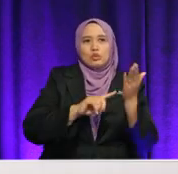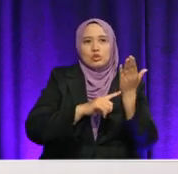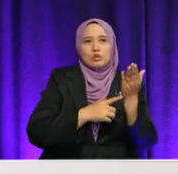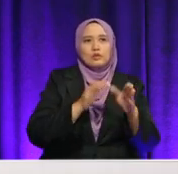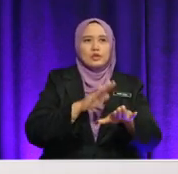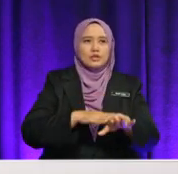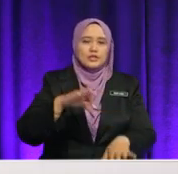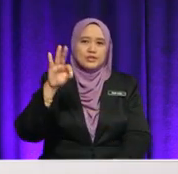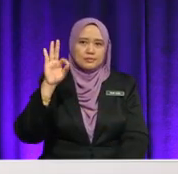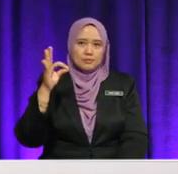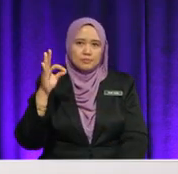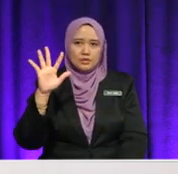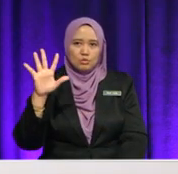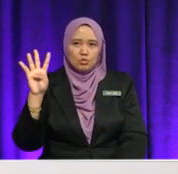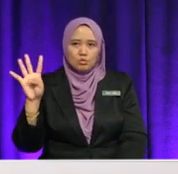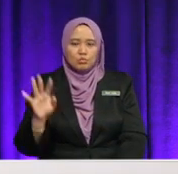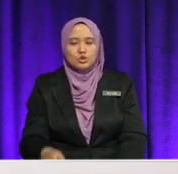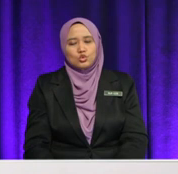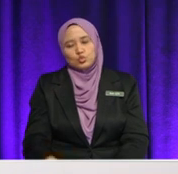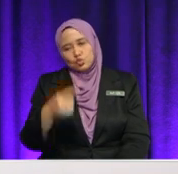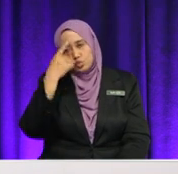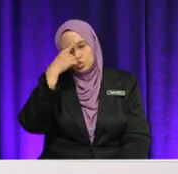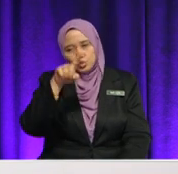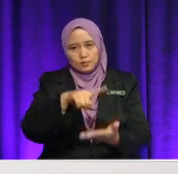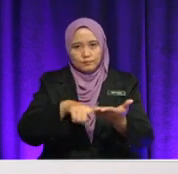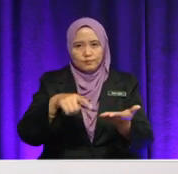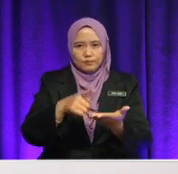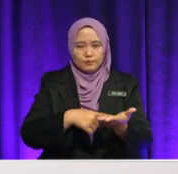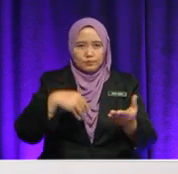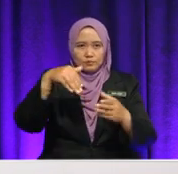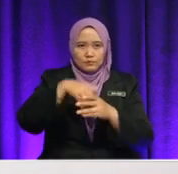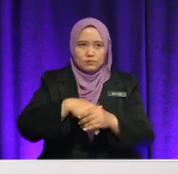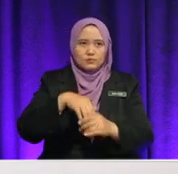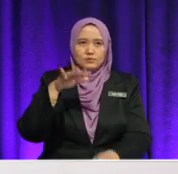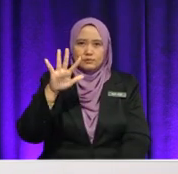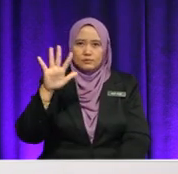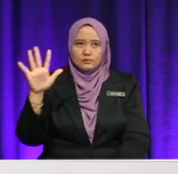dan untuk menaranya 1955 Bagaimana dengan sekarang